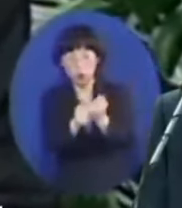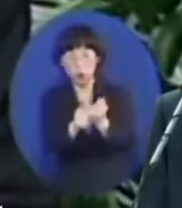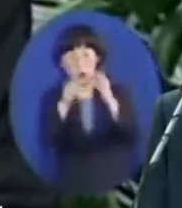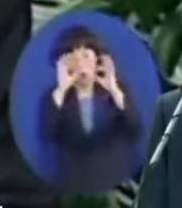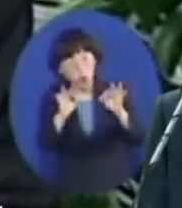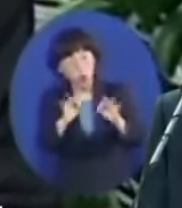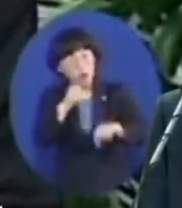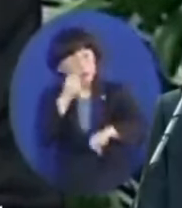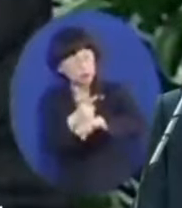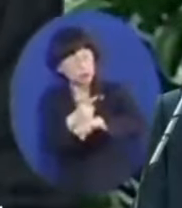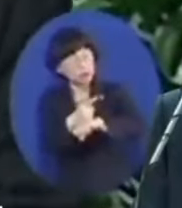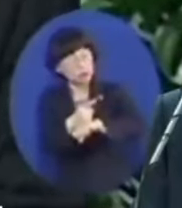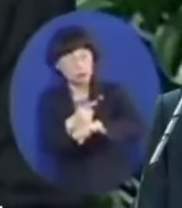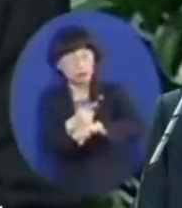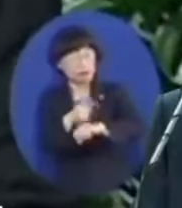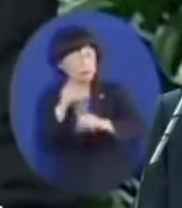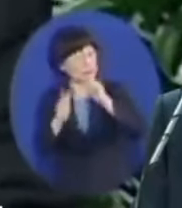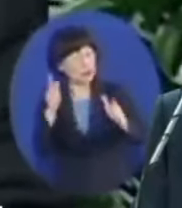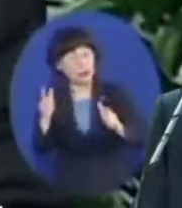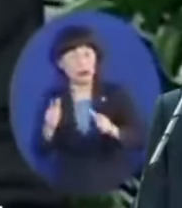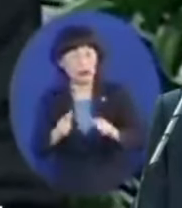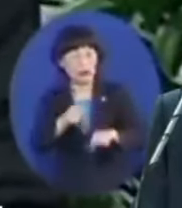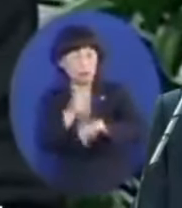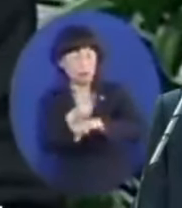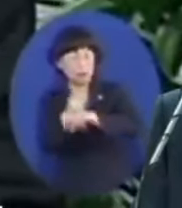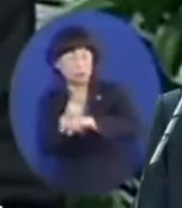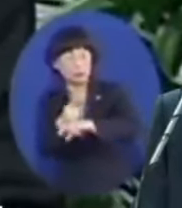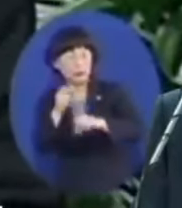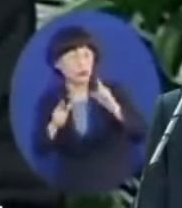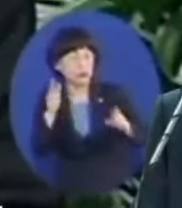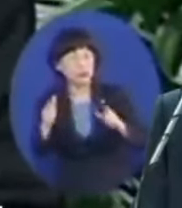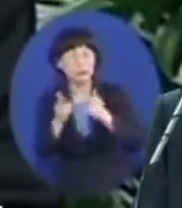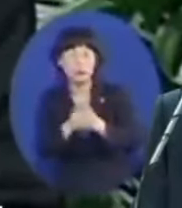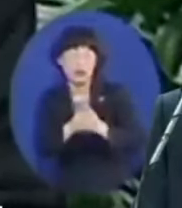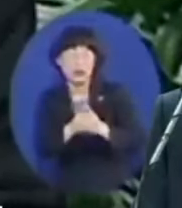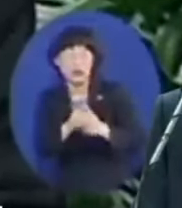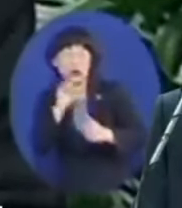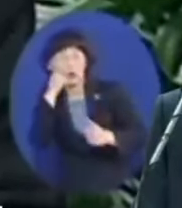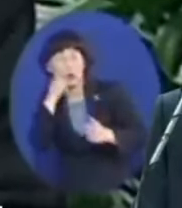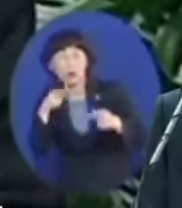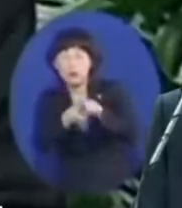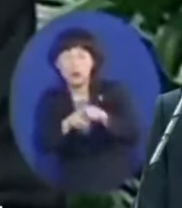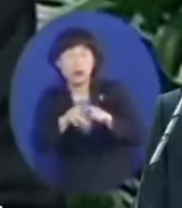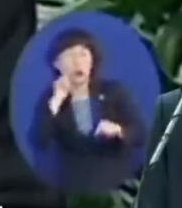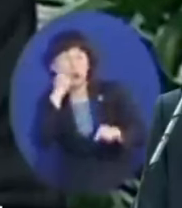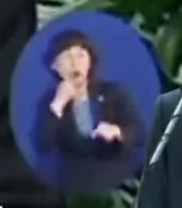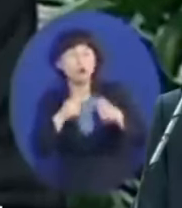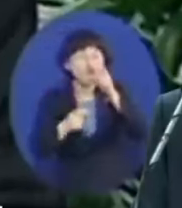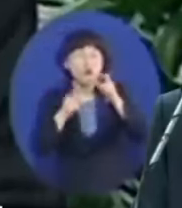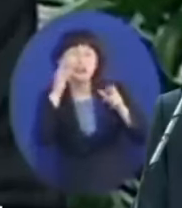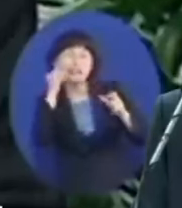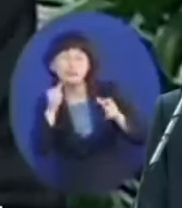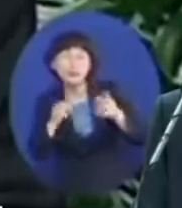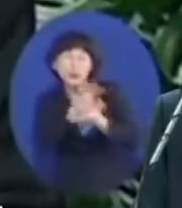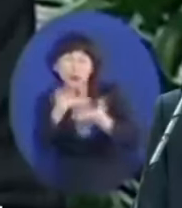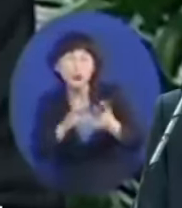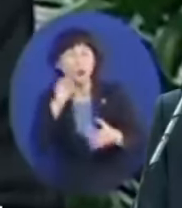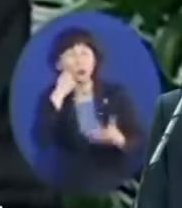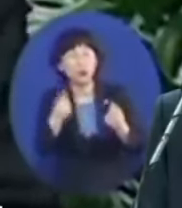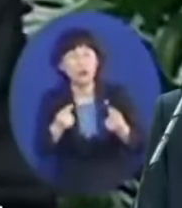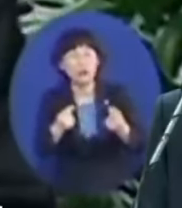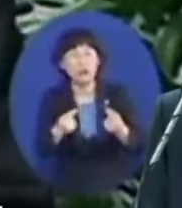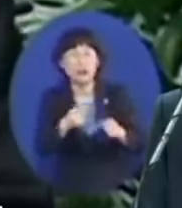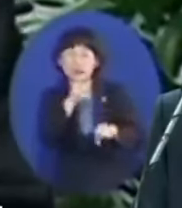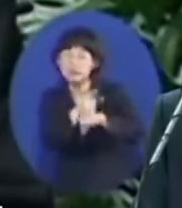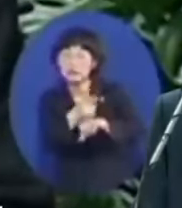너무나 성격이 다르다. 성격 차이가 너무 심해서 도저히 같이 살 수 없다. 물과 기름이 안 섞인 듯이 성격 차이가 나서